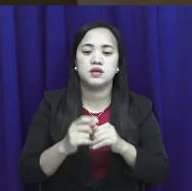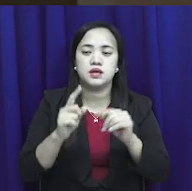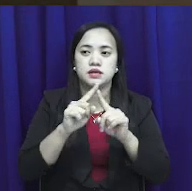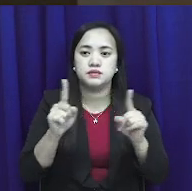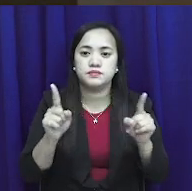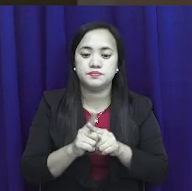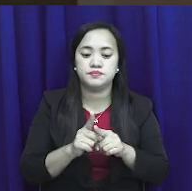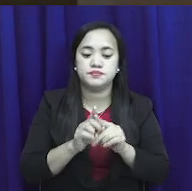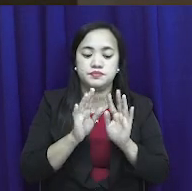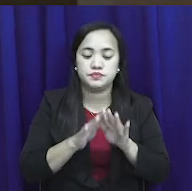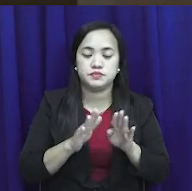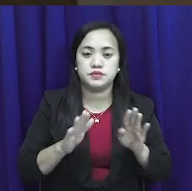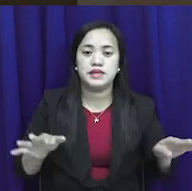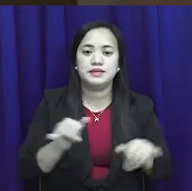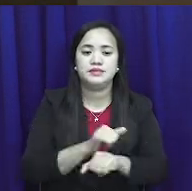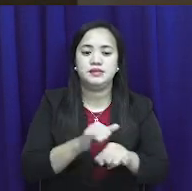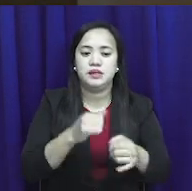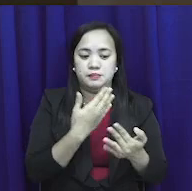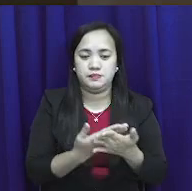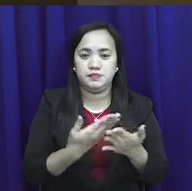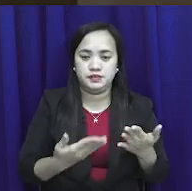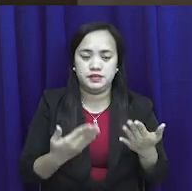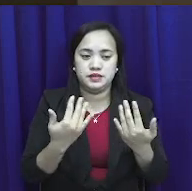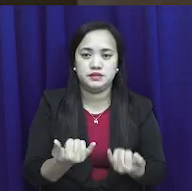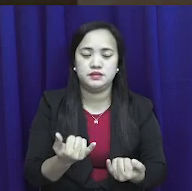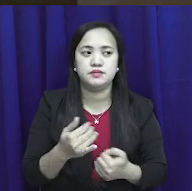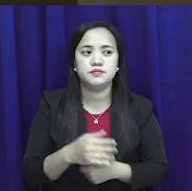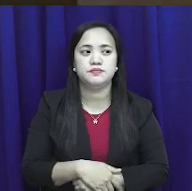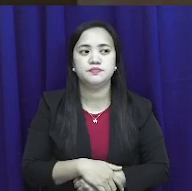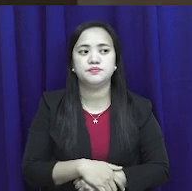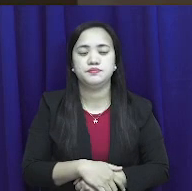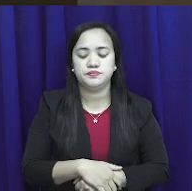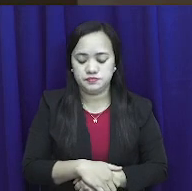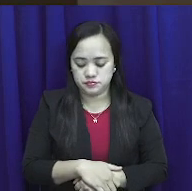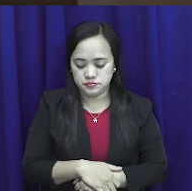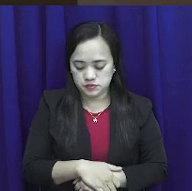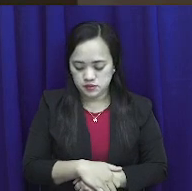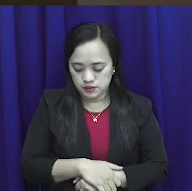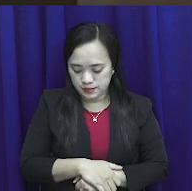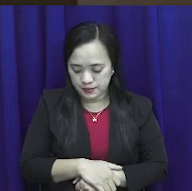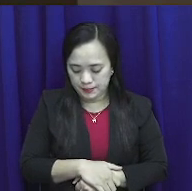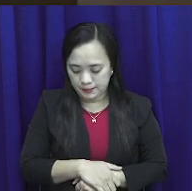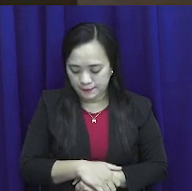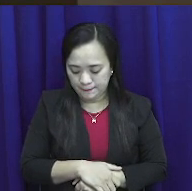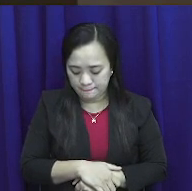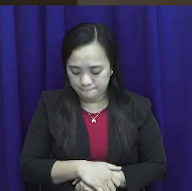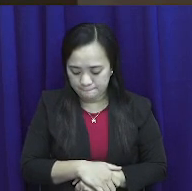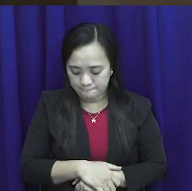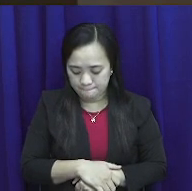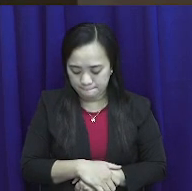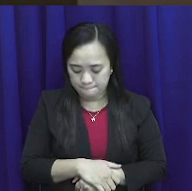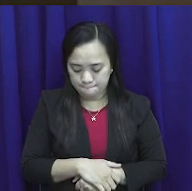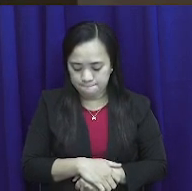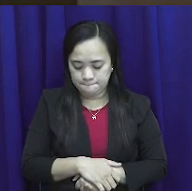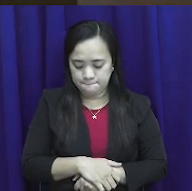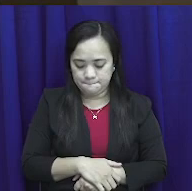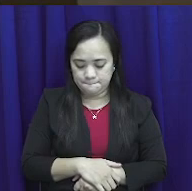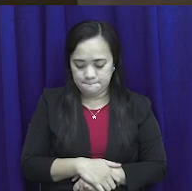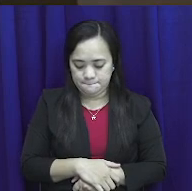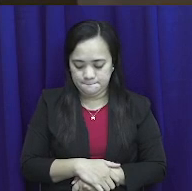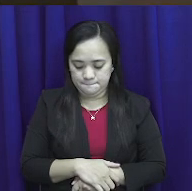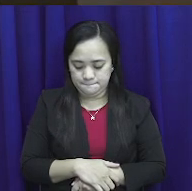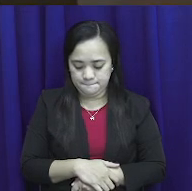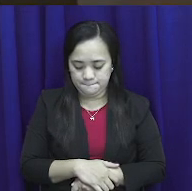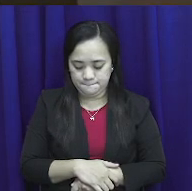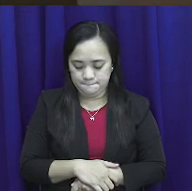kanyang mga anak ganun na rin sila Hindi ano yun ah Sabi ko nga po ah ah Sabi ko nga eh